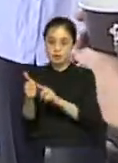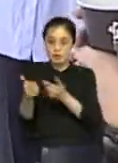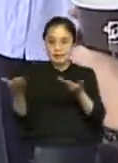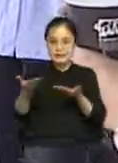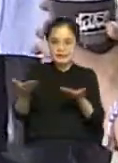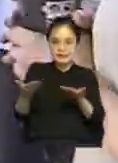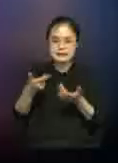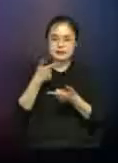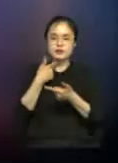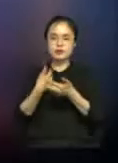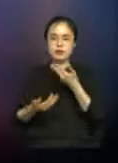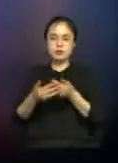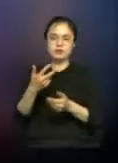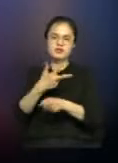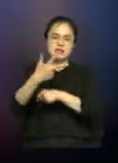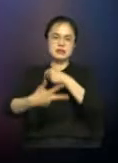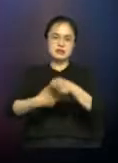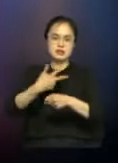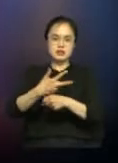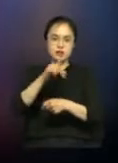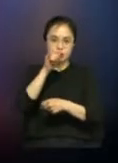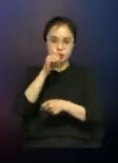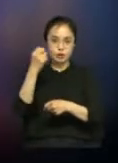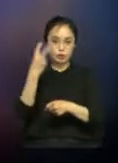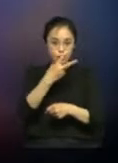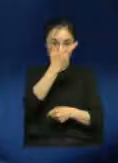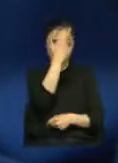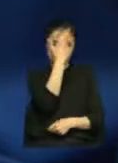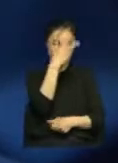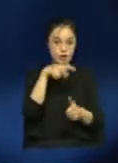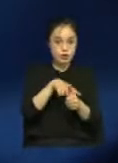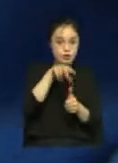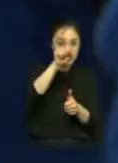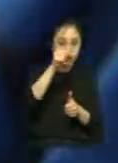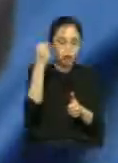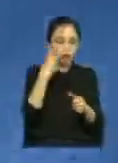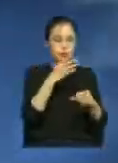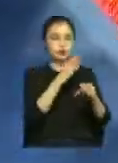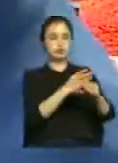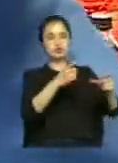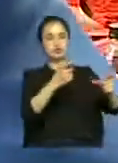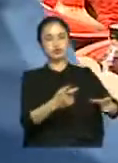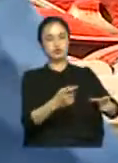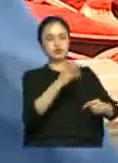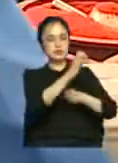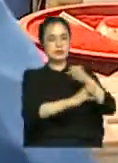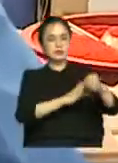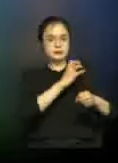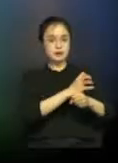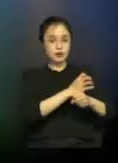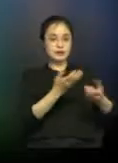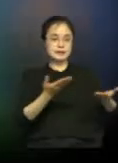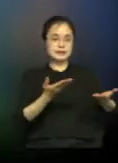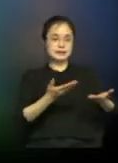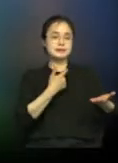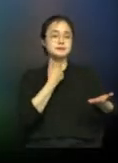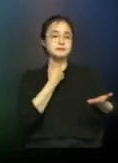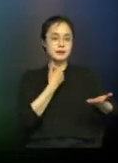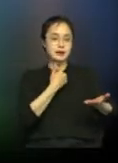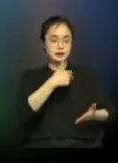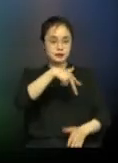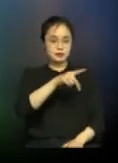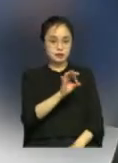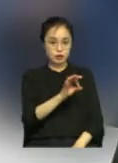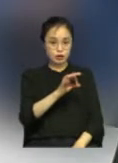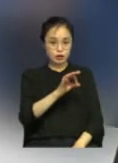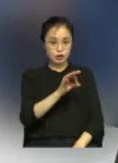완화와 일자리 창출을 약속하는 최창식 후보. 중구에서의 40년 인연을 바탕으로 서민을 위한 정책을 약속하는 정동일